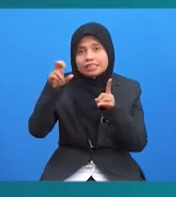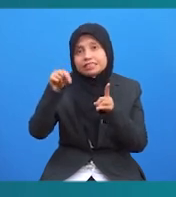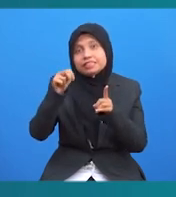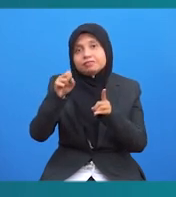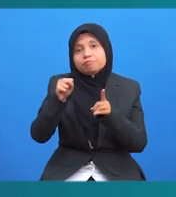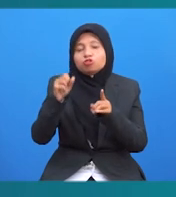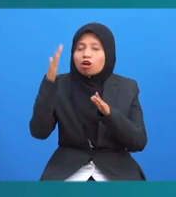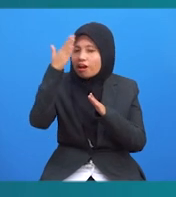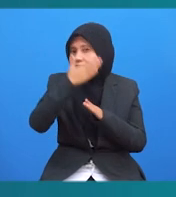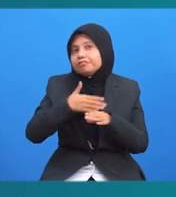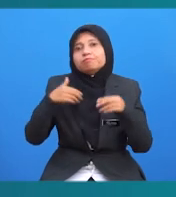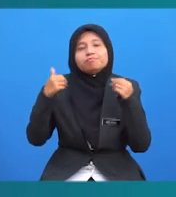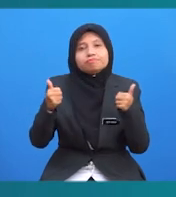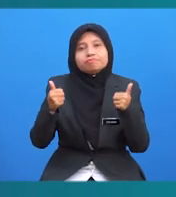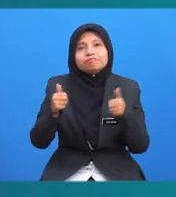Cantik bukan?